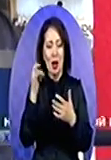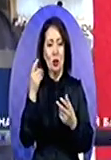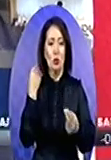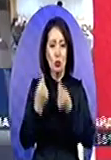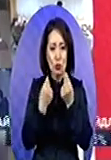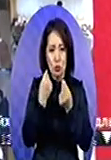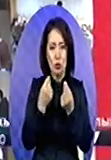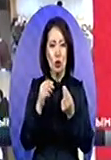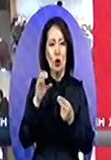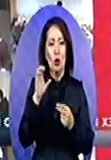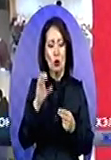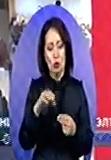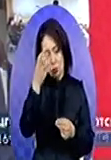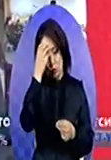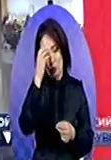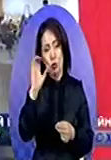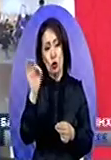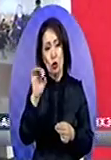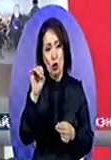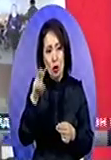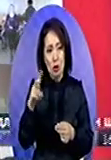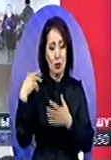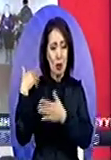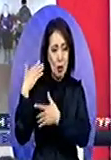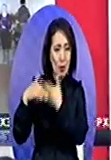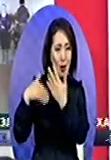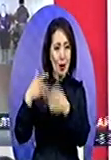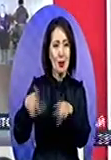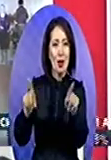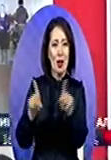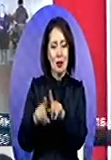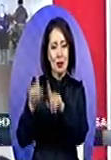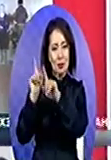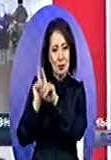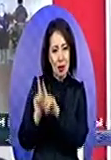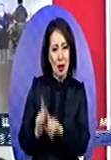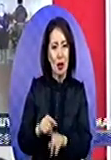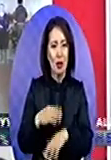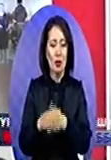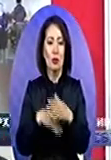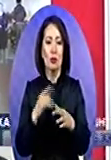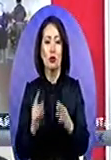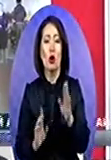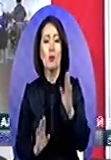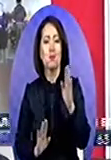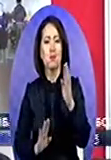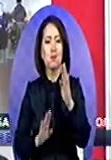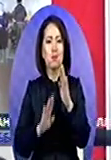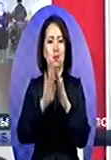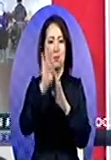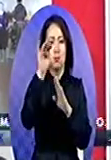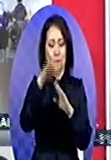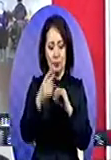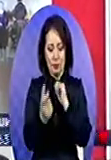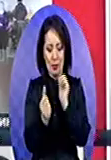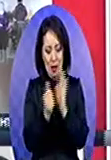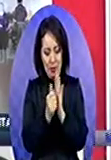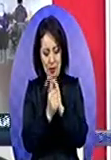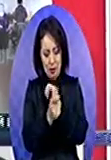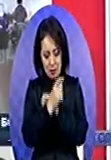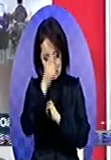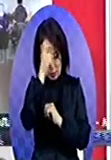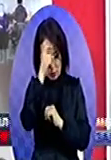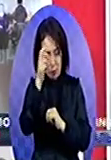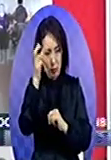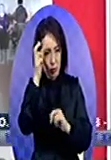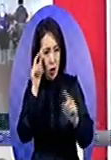жүжигчд төрийн соёлын замнасан замналаар замнаж энэ оргил үед авьяас эрдэм боловсролын оргил